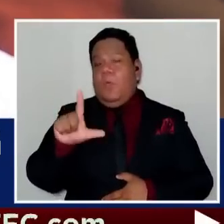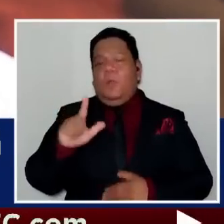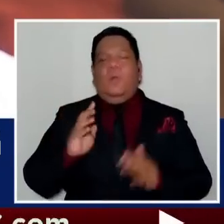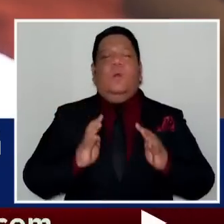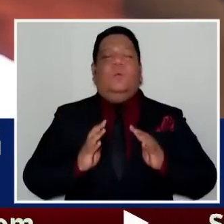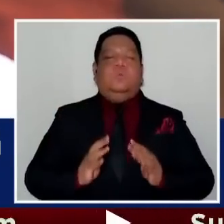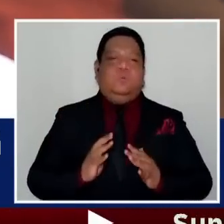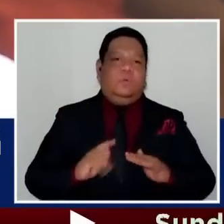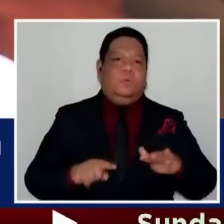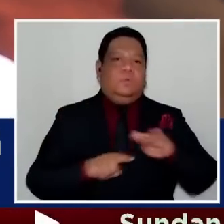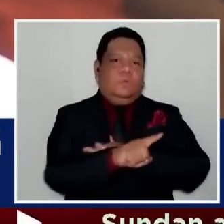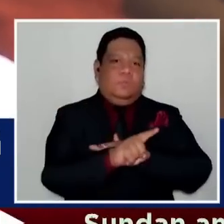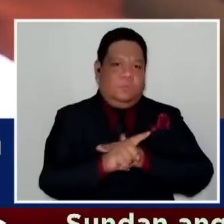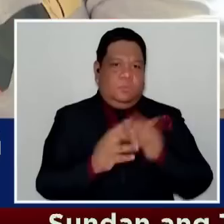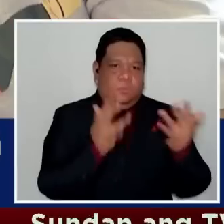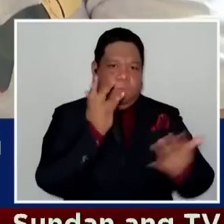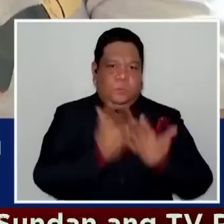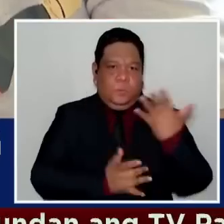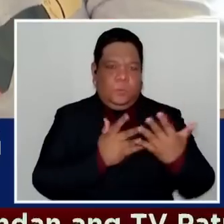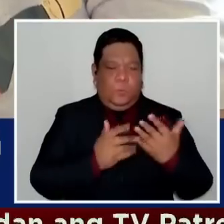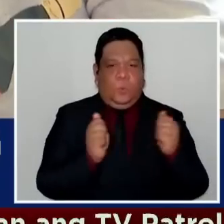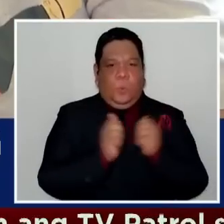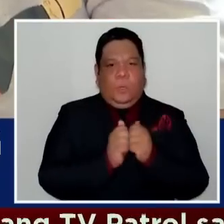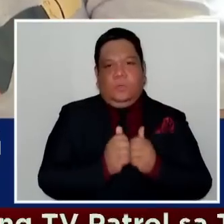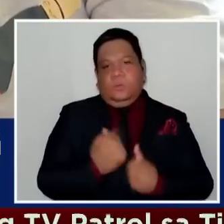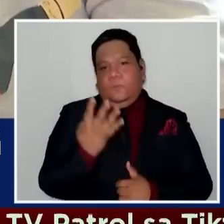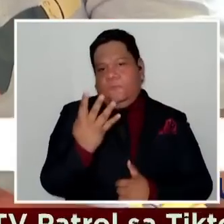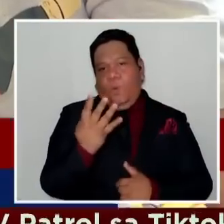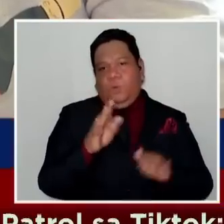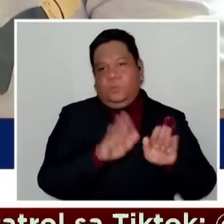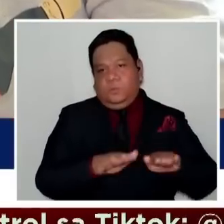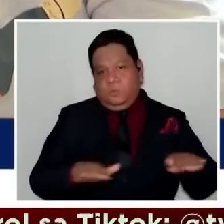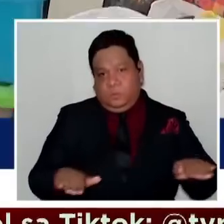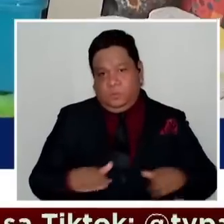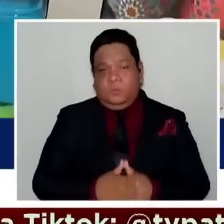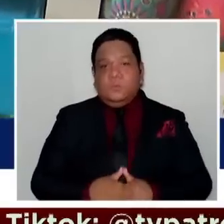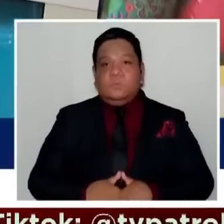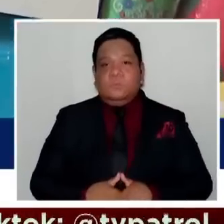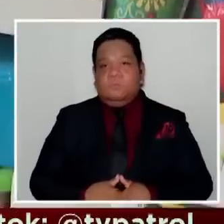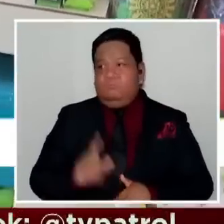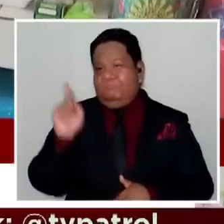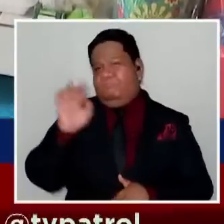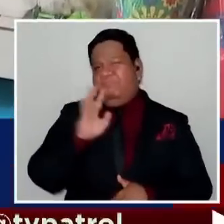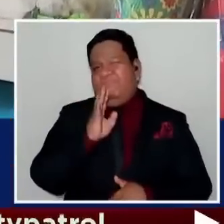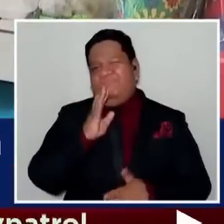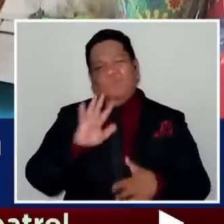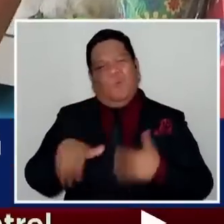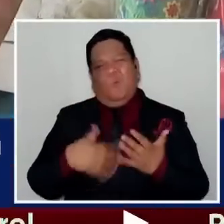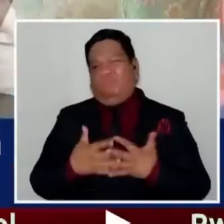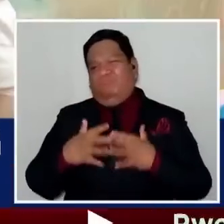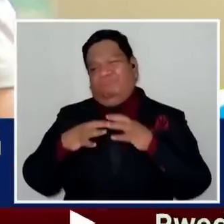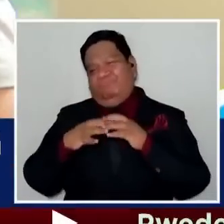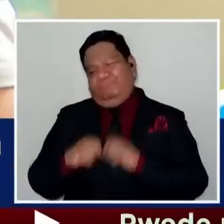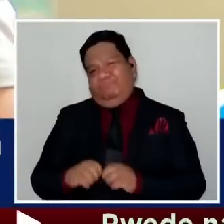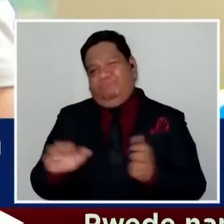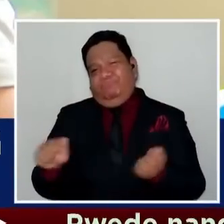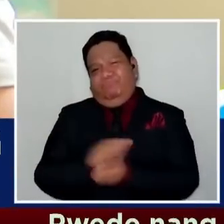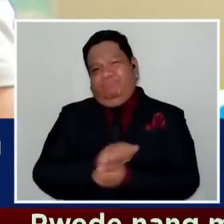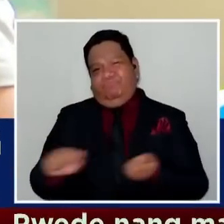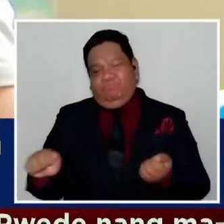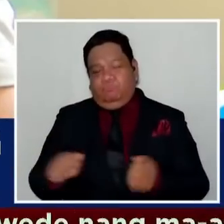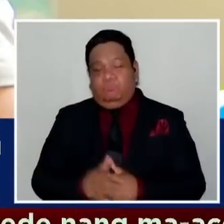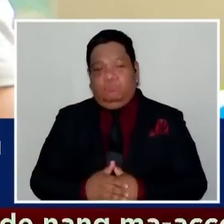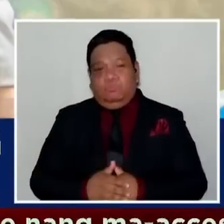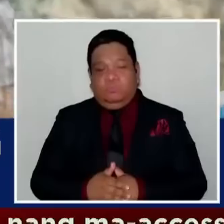kasama ang 4 sa 7 anak. Gusto po ma'am, wala pong natirang lahat. Kabilang sina Mang Emilio at Annabel